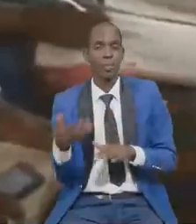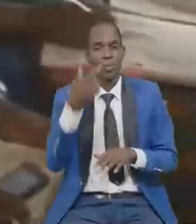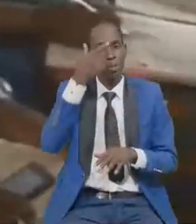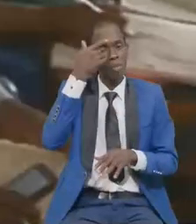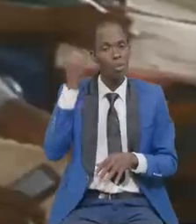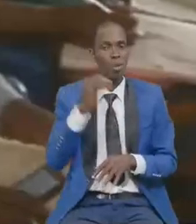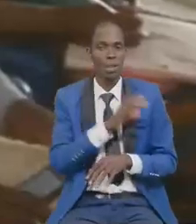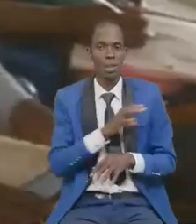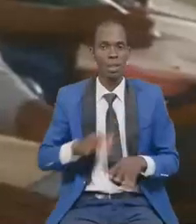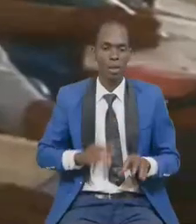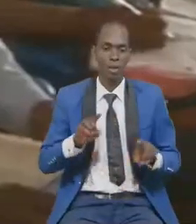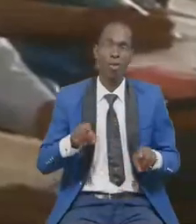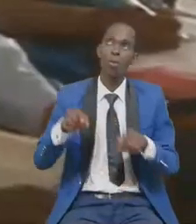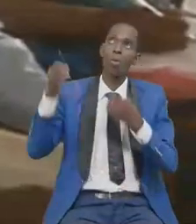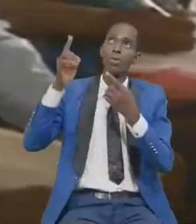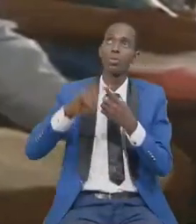Christ est allé à la croix pour moi.